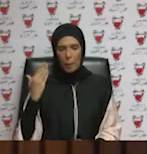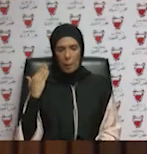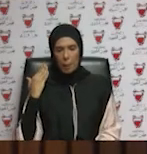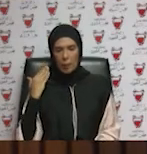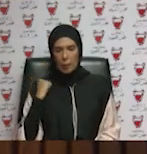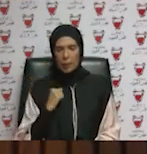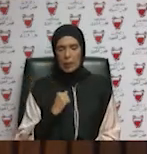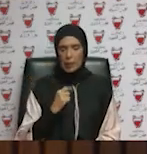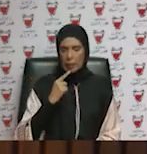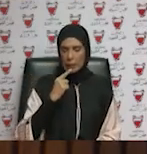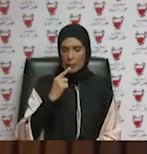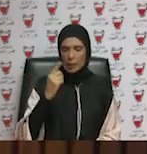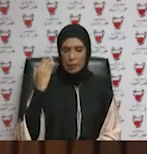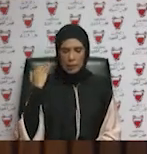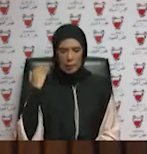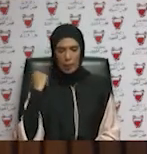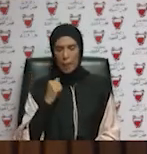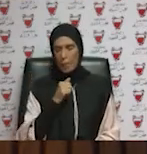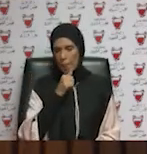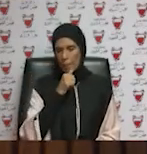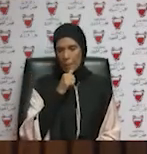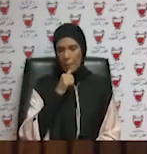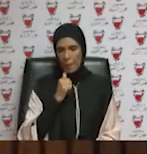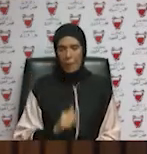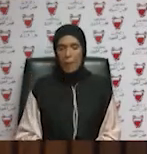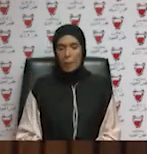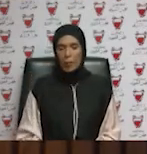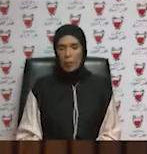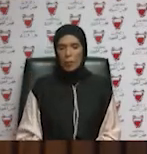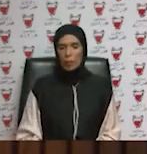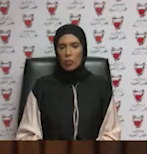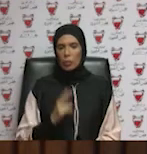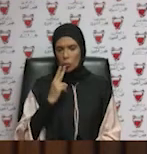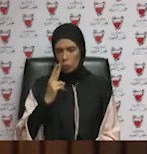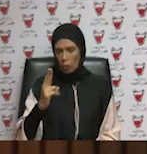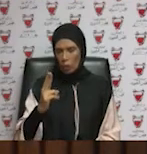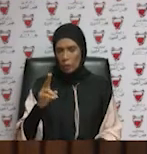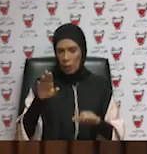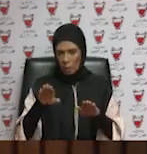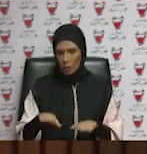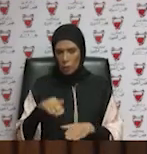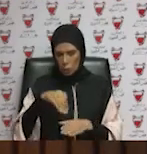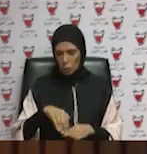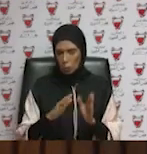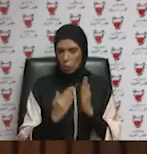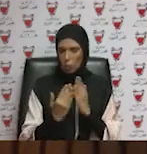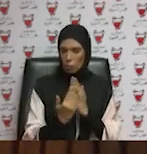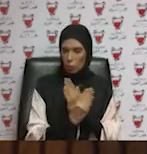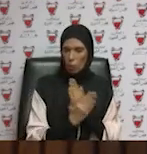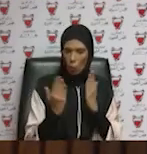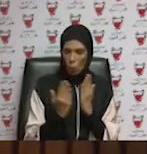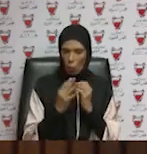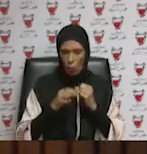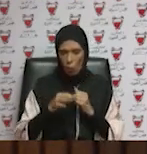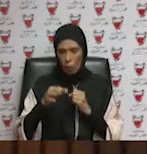دور الانعقاد العادي الثاني من فصل التشريعي الخامس، وطلعت على قرار مجلس النواب ومرفقاته والدراسة التحليلية